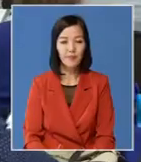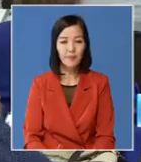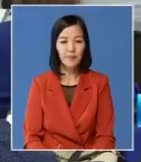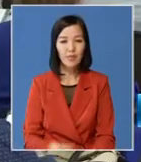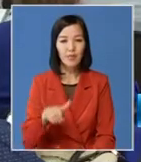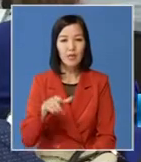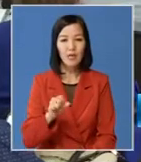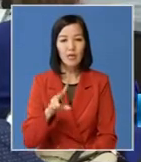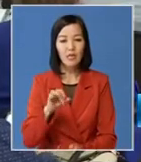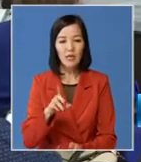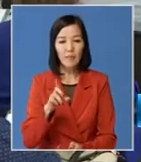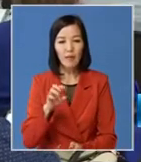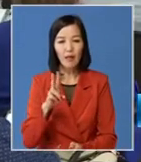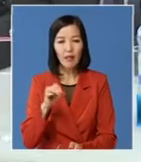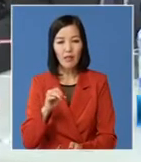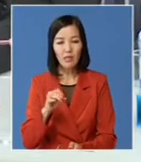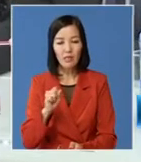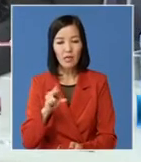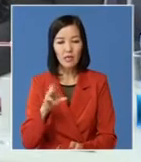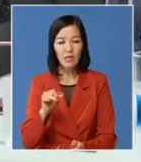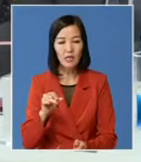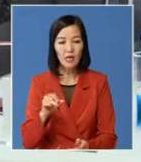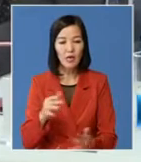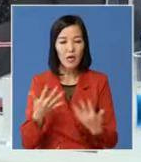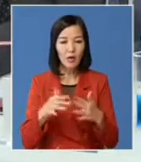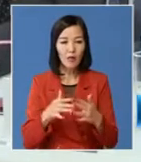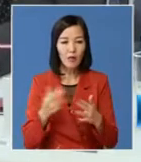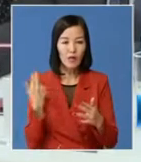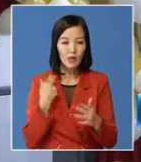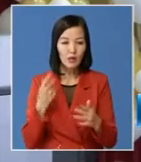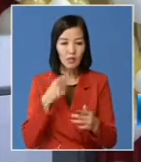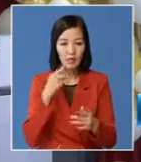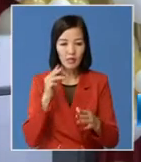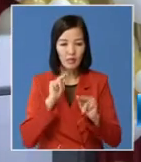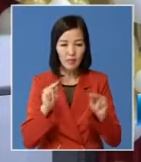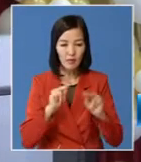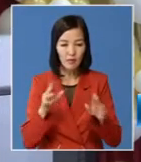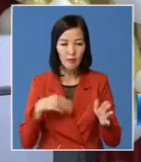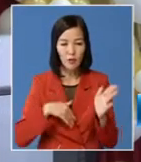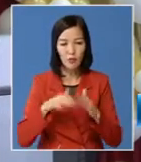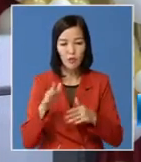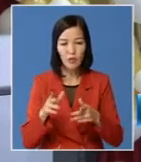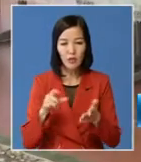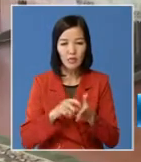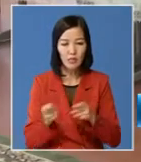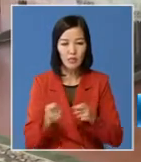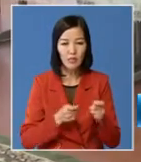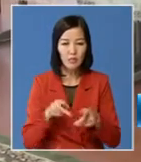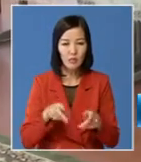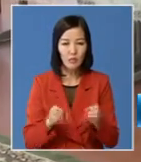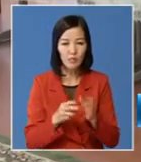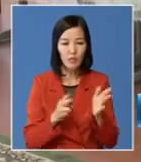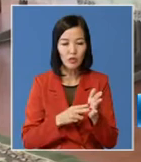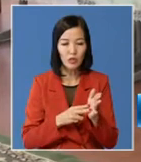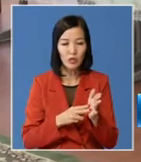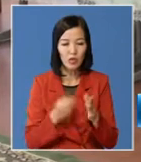Ғалия Жазылбекова Балқаш ауданындағы Ақтала орта мектебінде ағылшын тілінен сабақ береді. Былтыр үздік сынып жетекші 2017 байқауының жеңімпазы